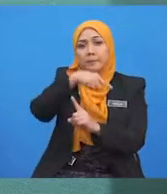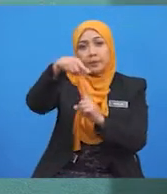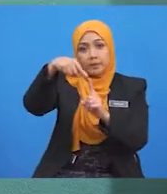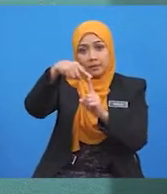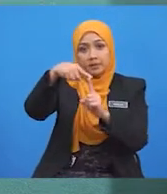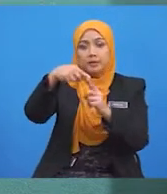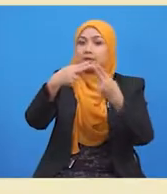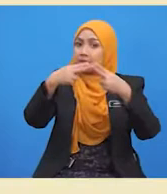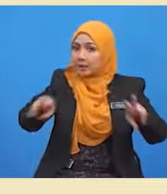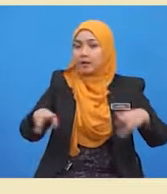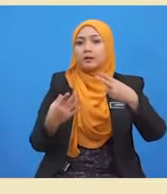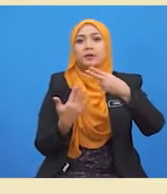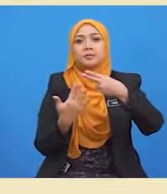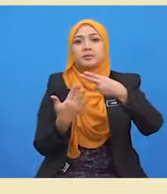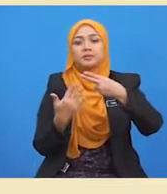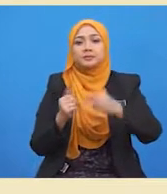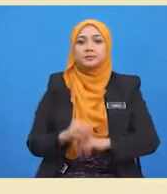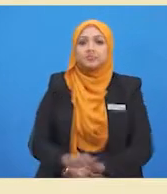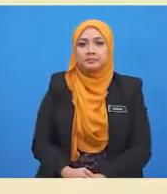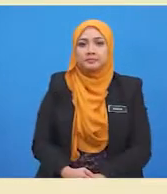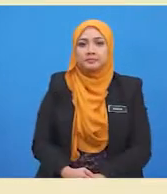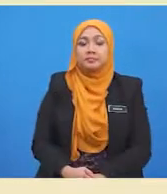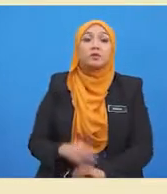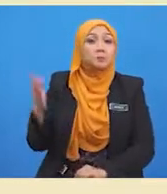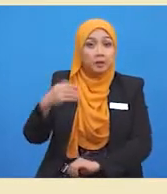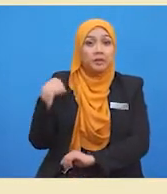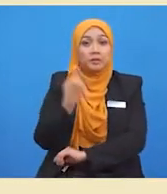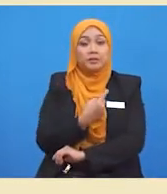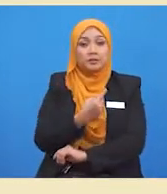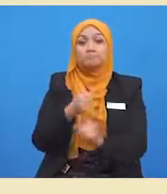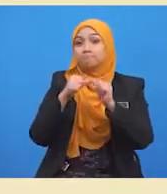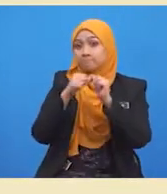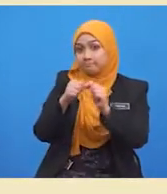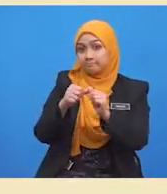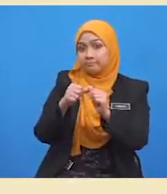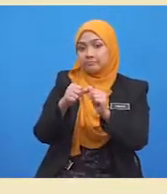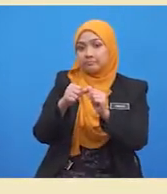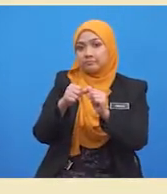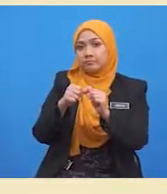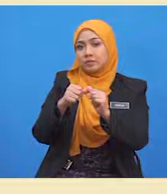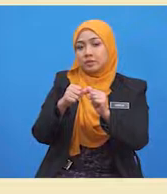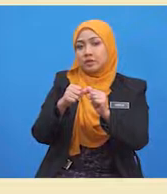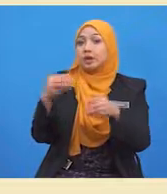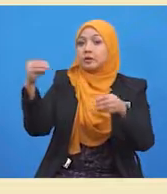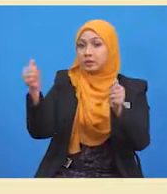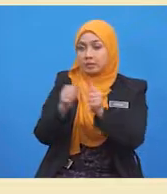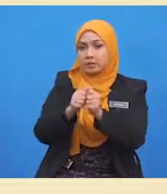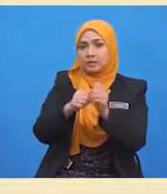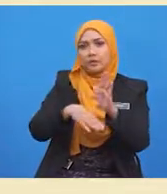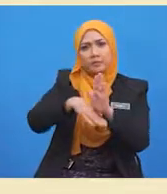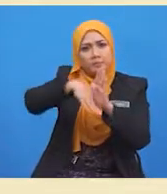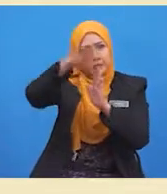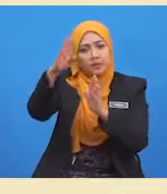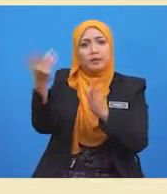Kehilangan HP Mari kita ikuti dengan lebih terperinci daripada video yang chegou kongsikan